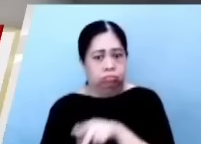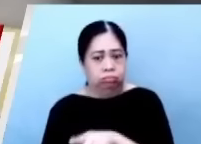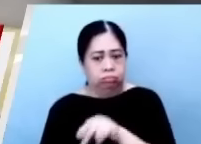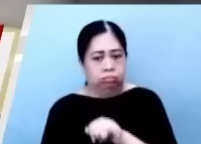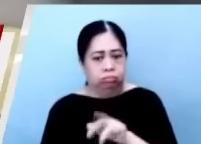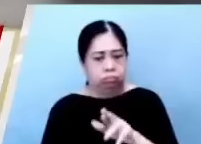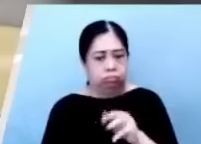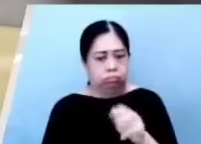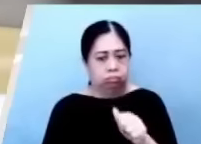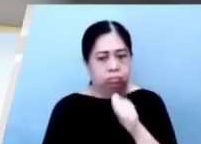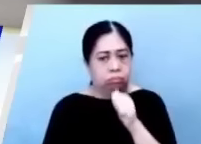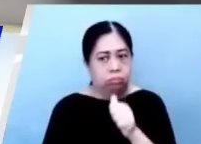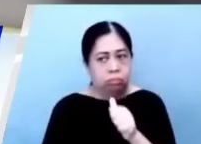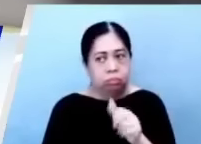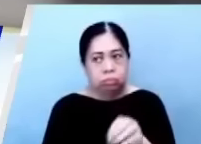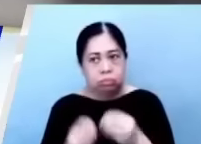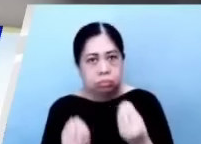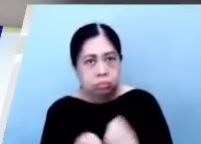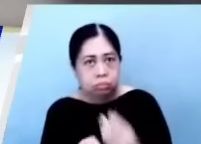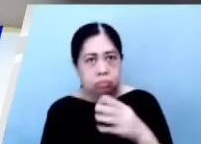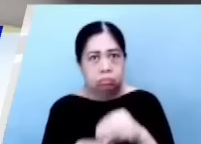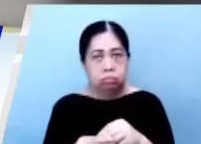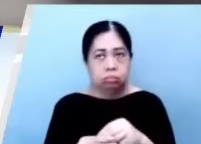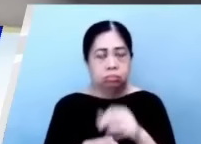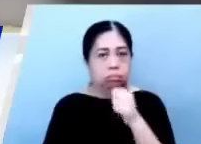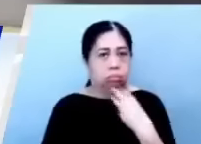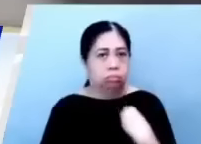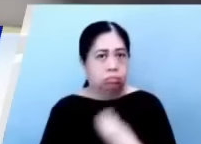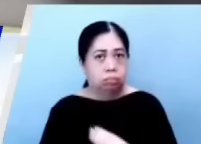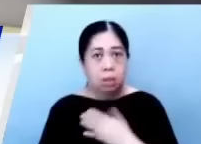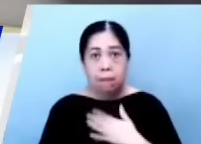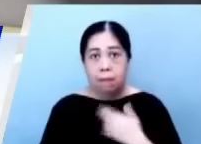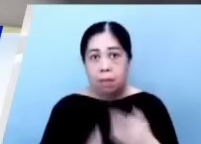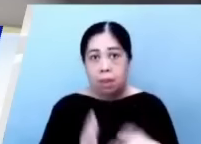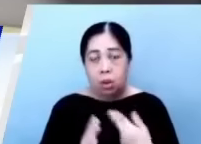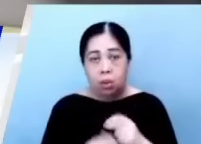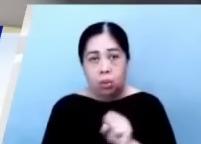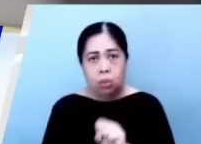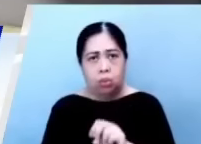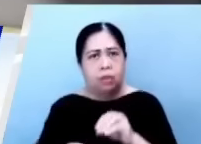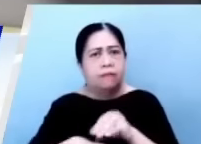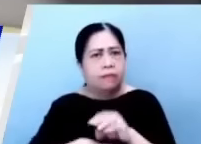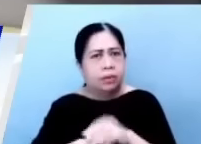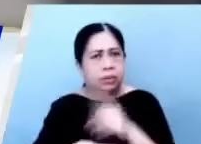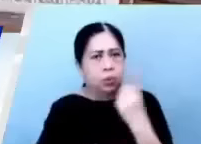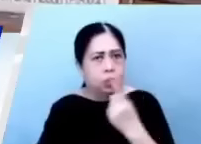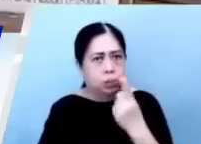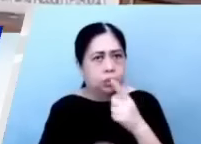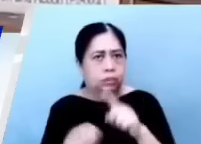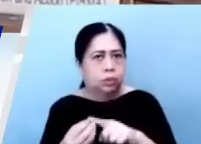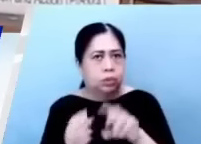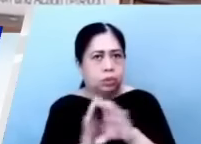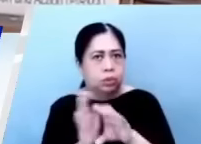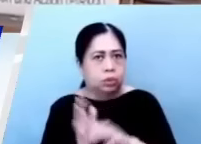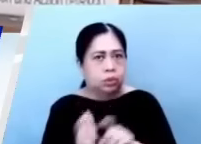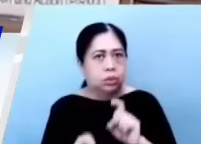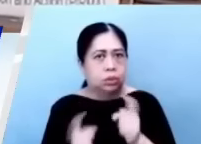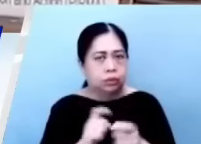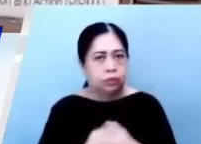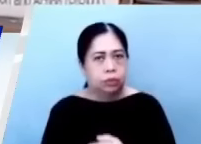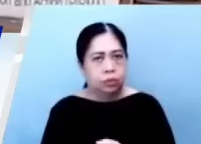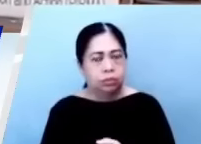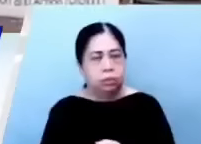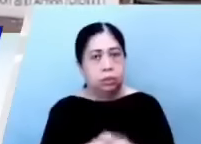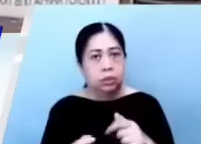or a member of it. My role is really as an advisor on constitutional reform. Nasa form daw ang kanyang